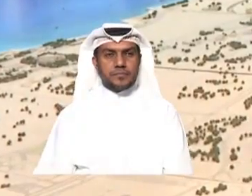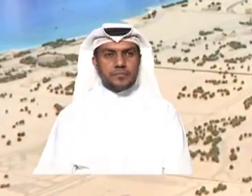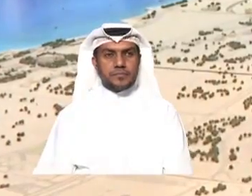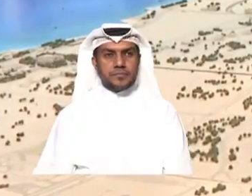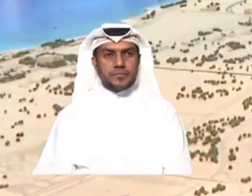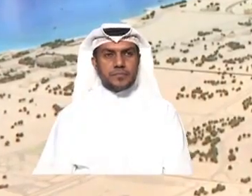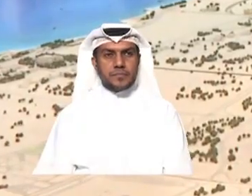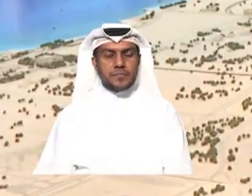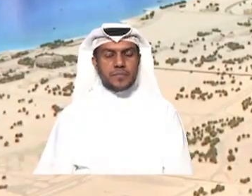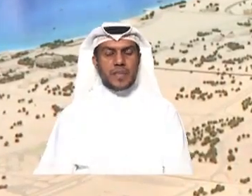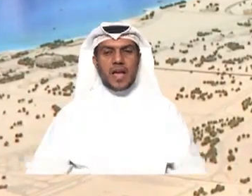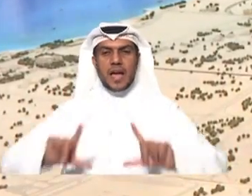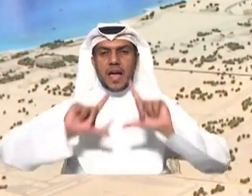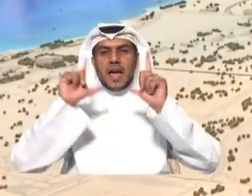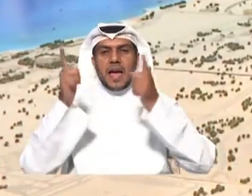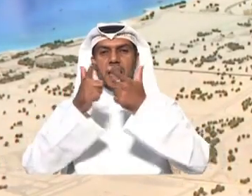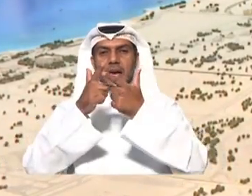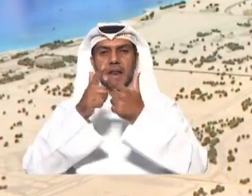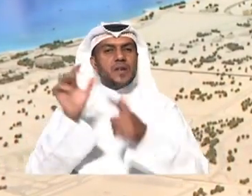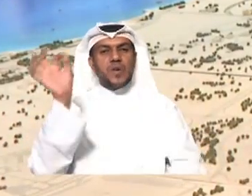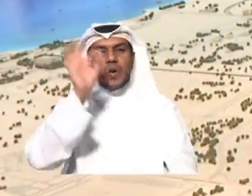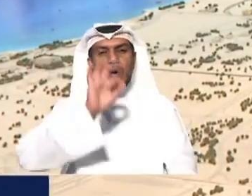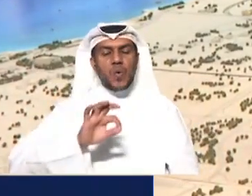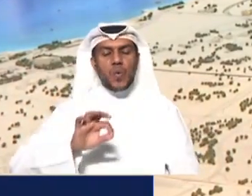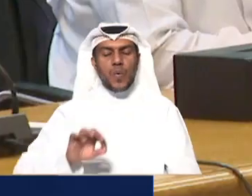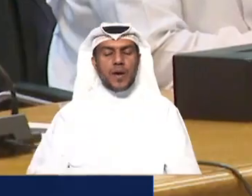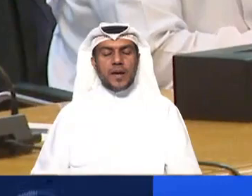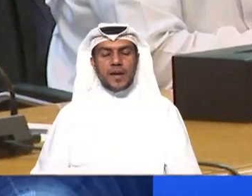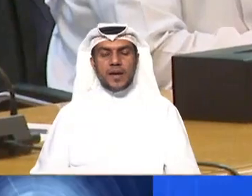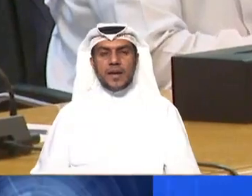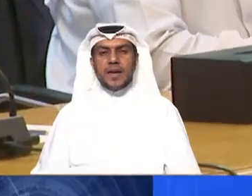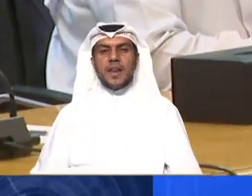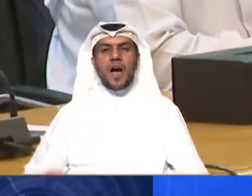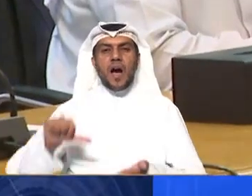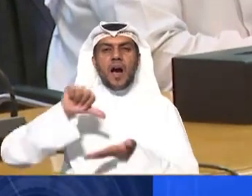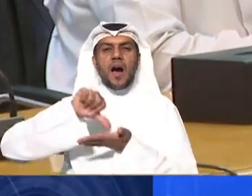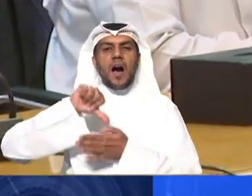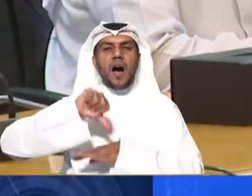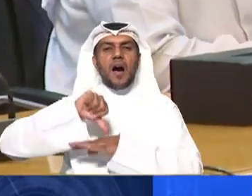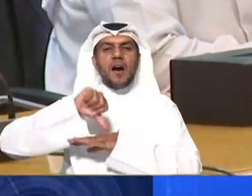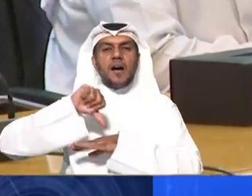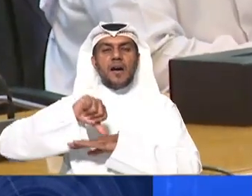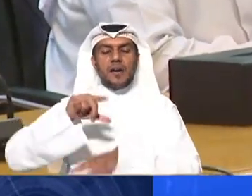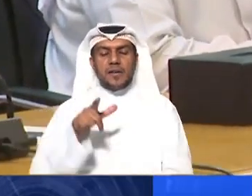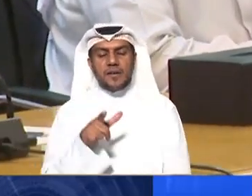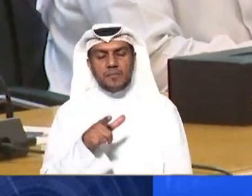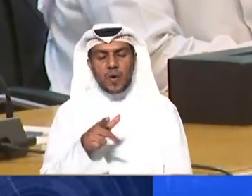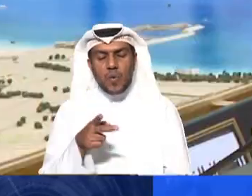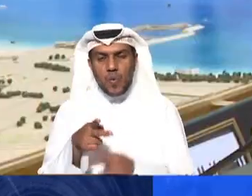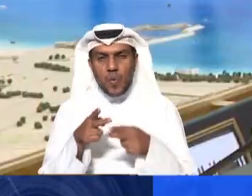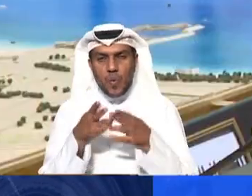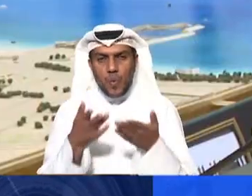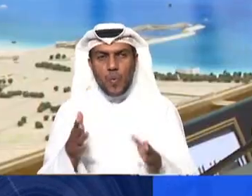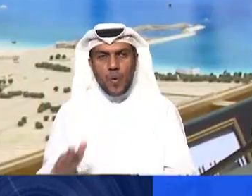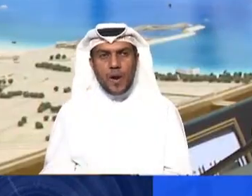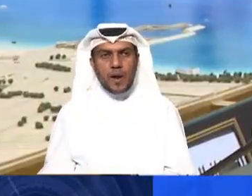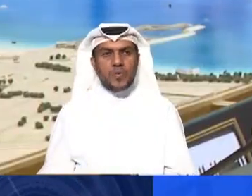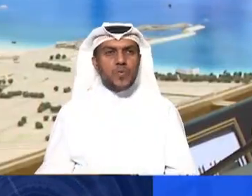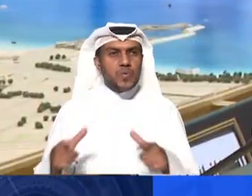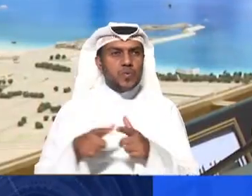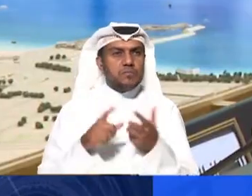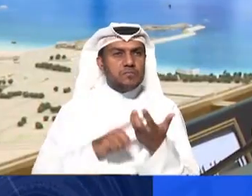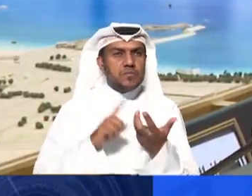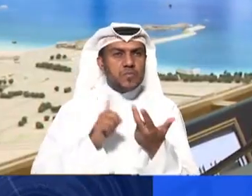لجنة العاصمة في المجلس البلدي شمعة لا تنطفئ في مناقشة العديد من الملفات الهامة في الشأن